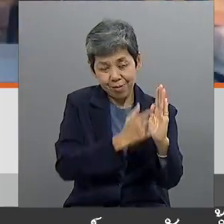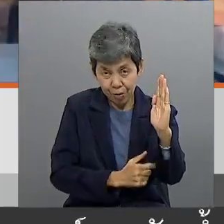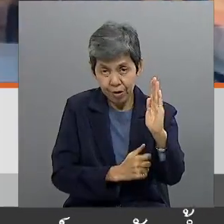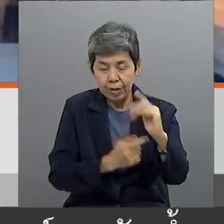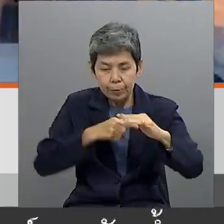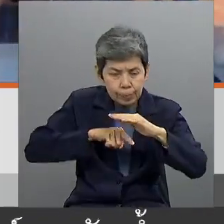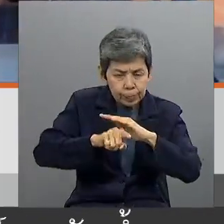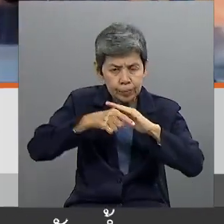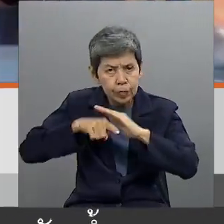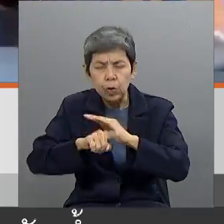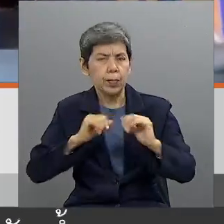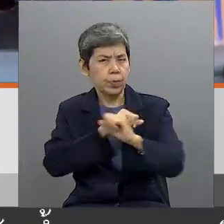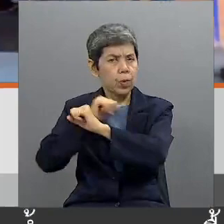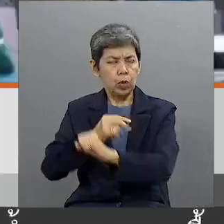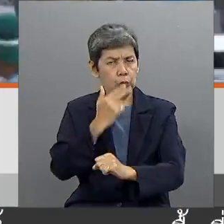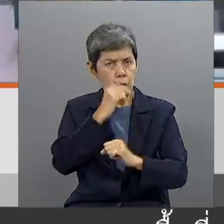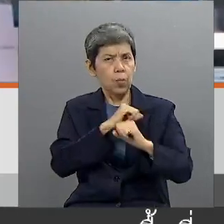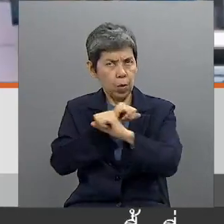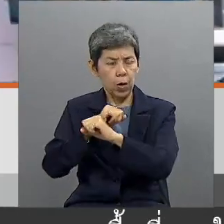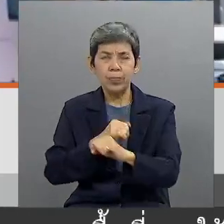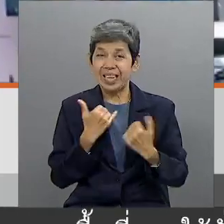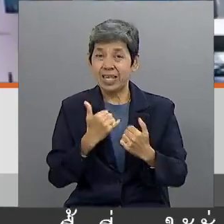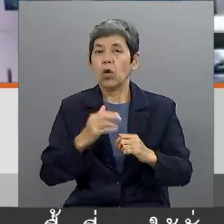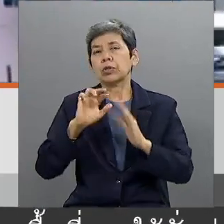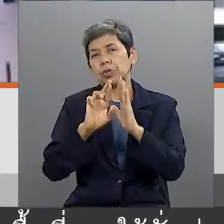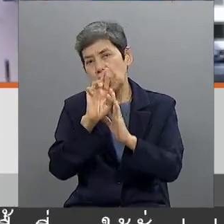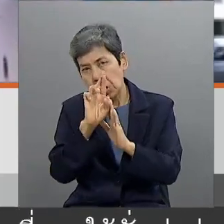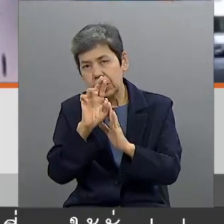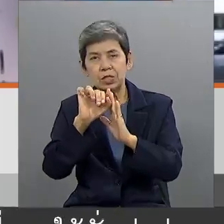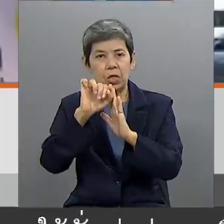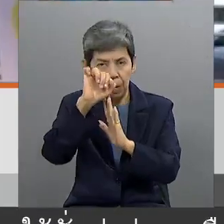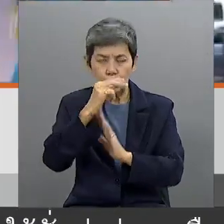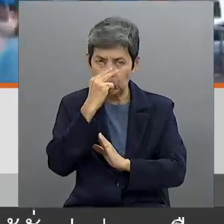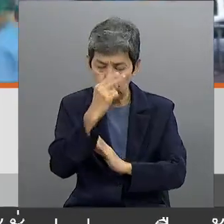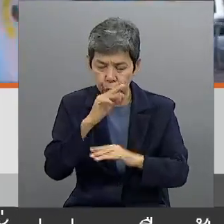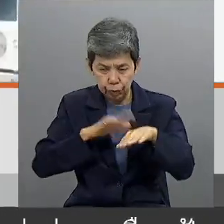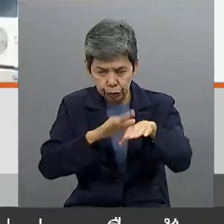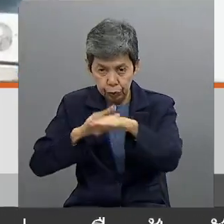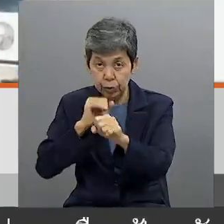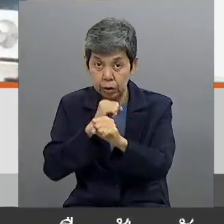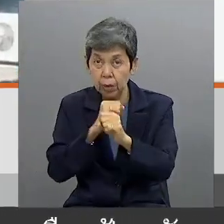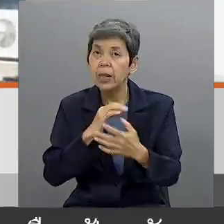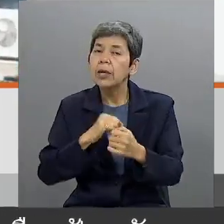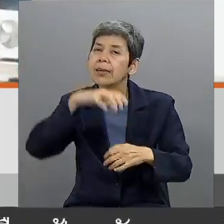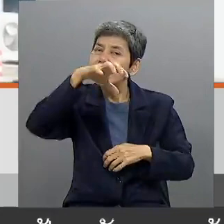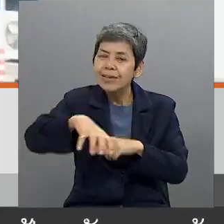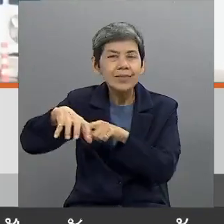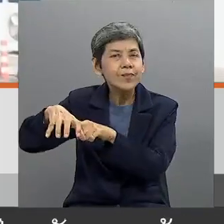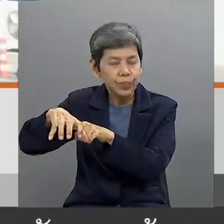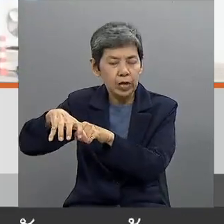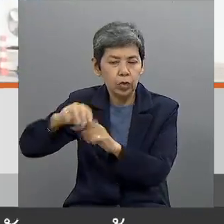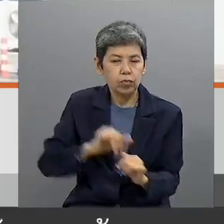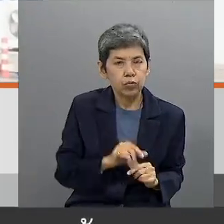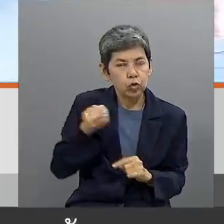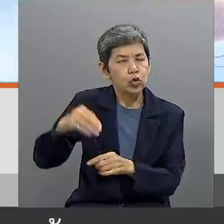ช่องทางธรรมชาติอย่างเข้มงวดโดยเฉพาะจังหวัดเชียงรายเชียงใหม่พร้อมกำชับมาตรการการจัดสถานที่กับตัวทางเลือกแห่งรัฐสำหรับ